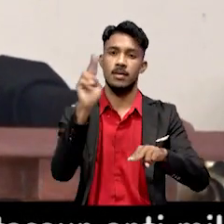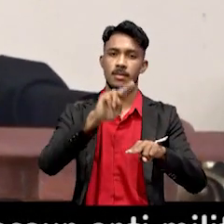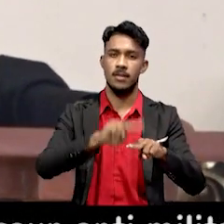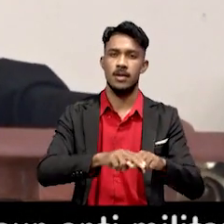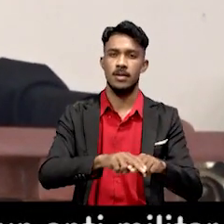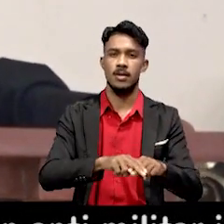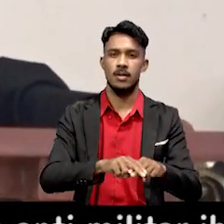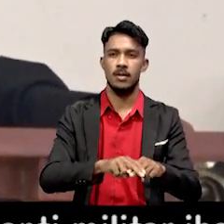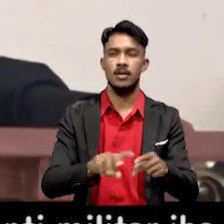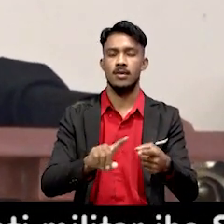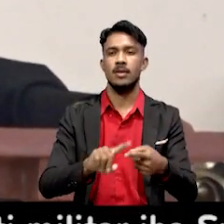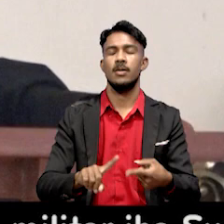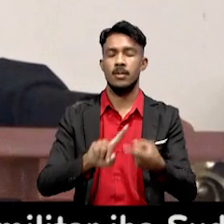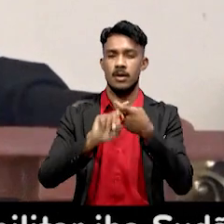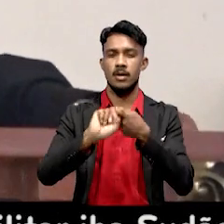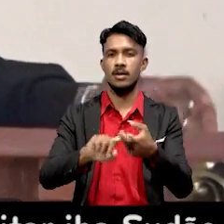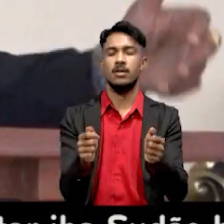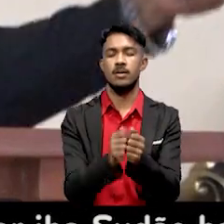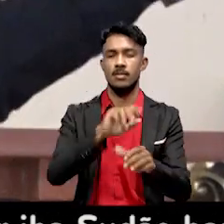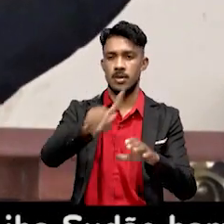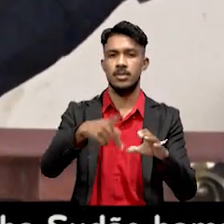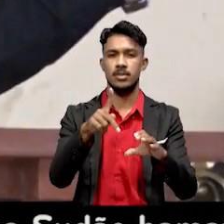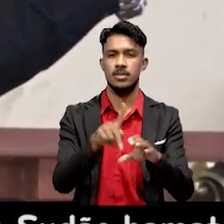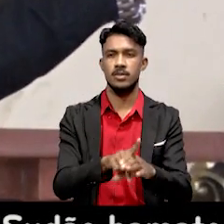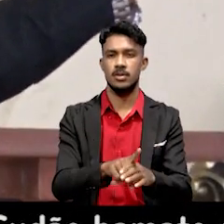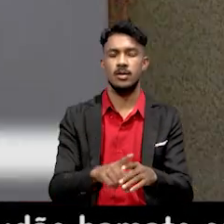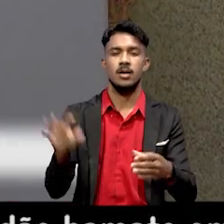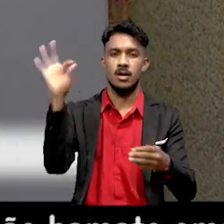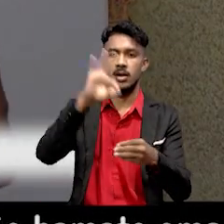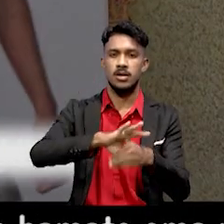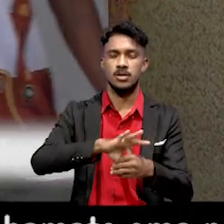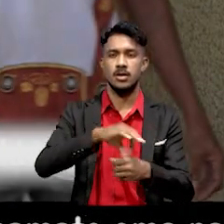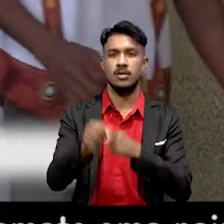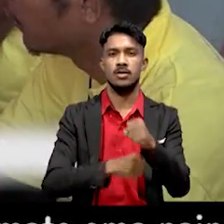de participação ya elisaung sira. Elisaung 2017,